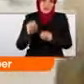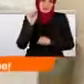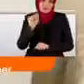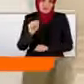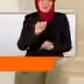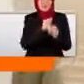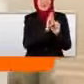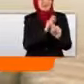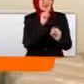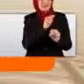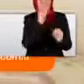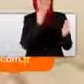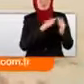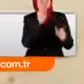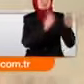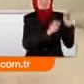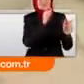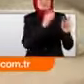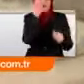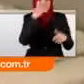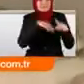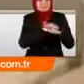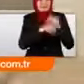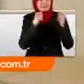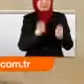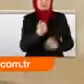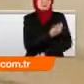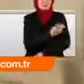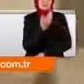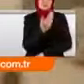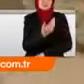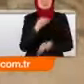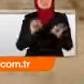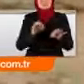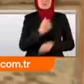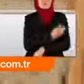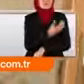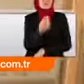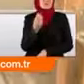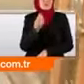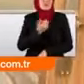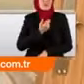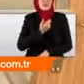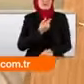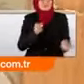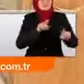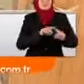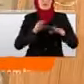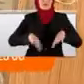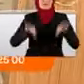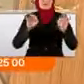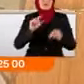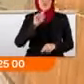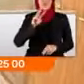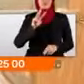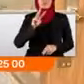karantinada kaldığı noktalar the ve artık öğrencilerle buluşmaya hazırlanıyor Yurtlar ve Hummalı bir çalışma var 13 Eylül'de